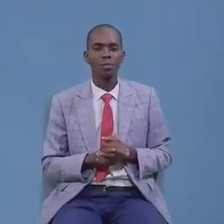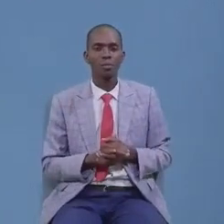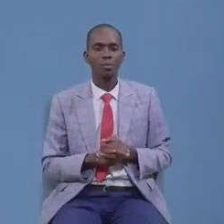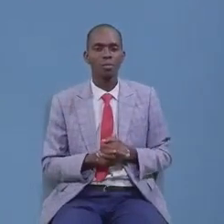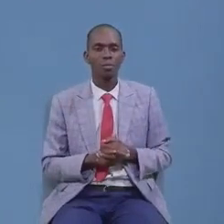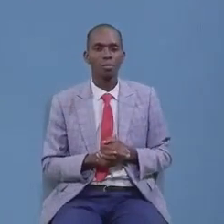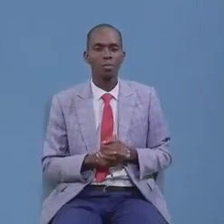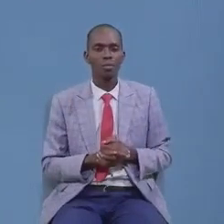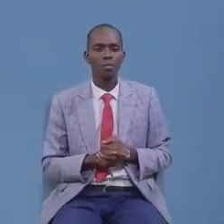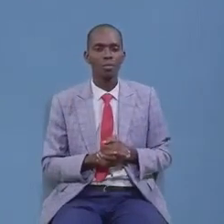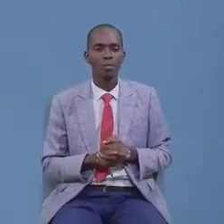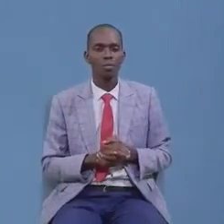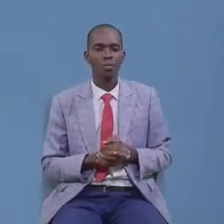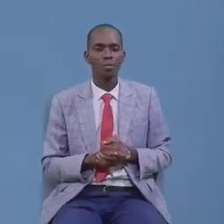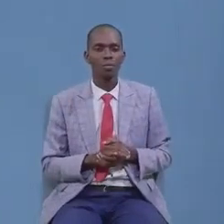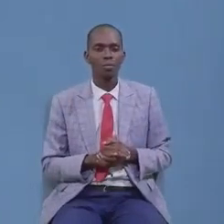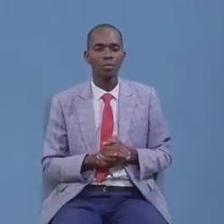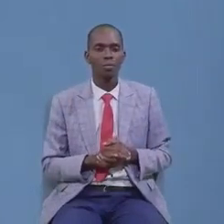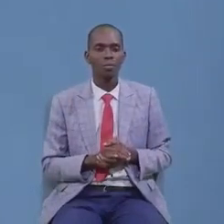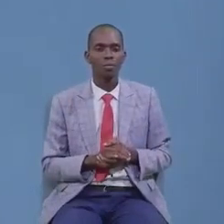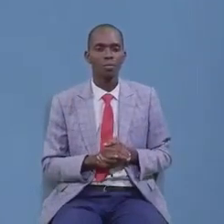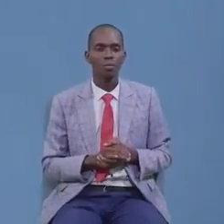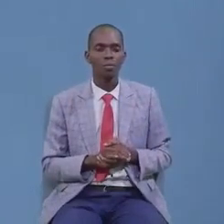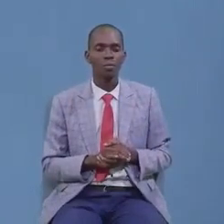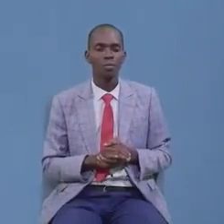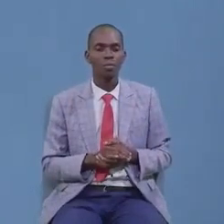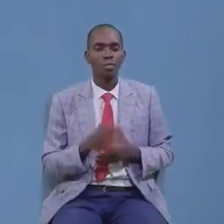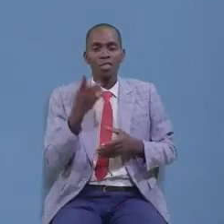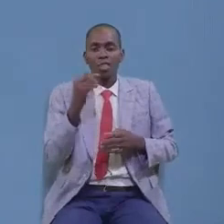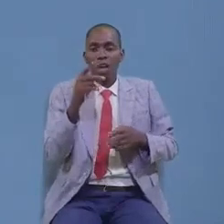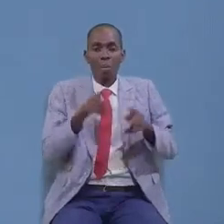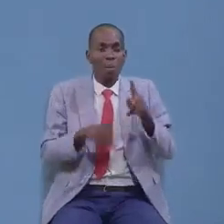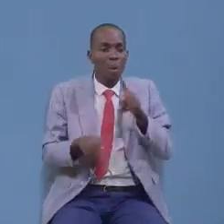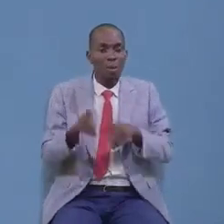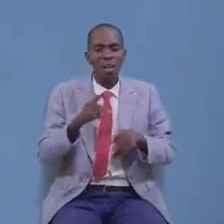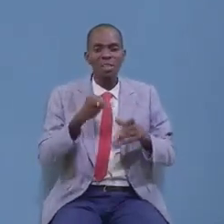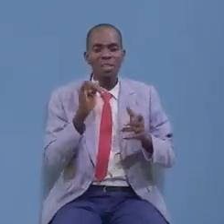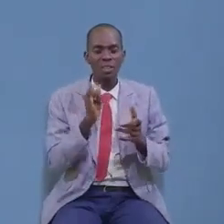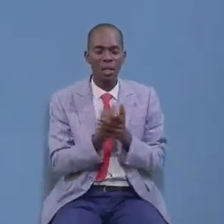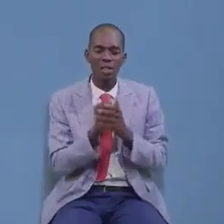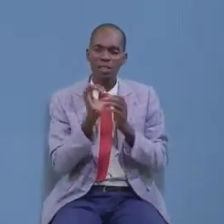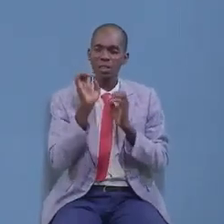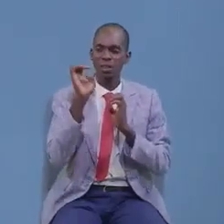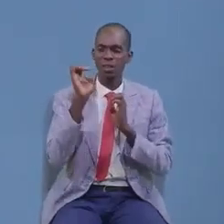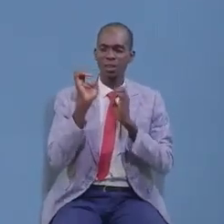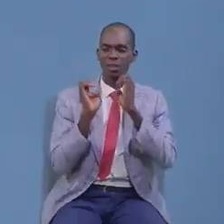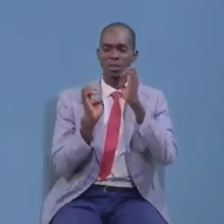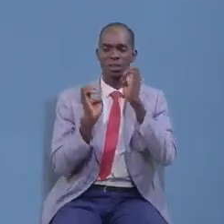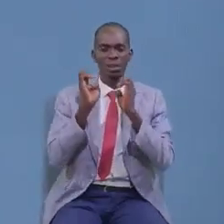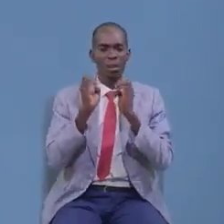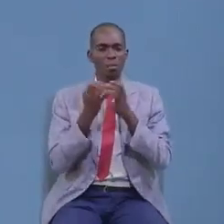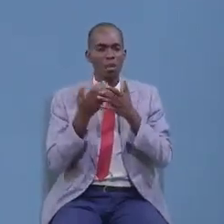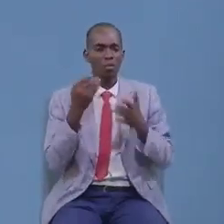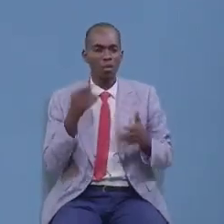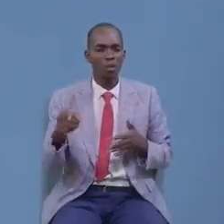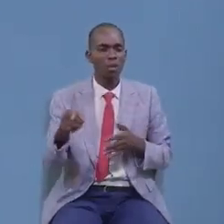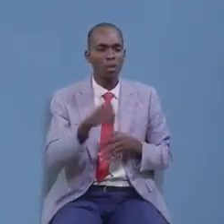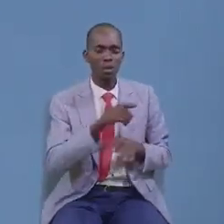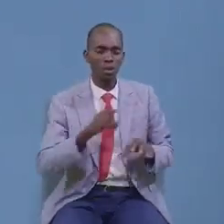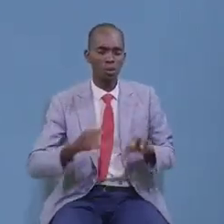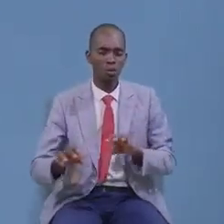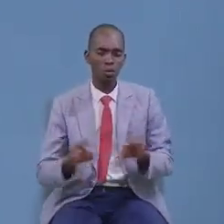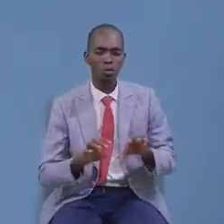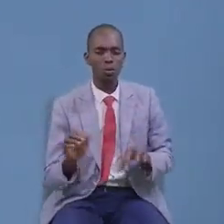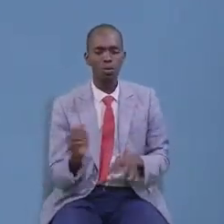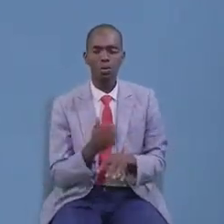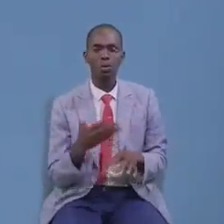act. ఎందుకంటే చర్య చేయక ముందు యోచించాలి. The people that evaluate before they act. మనకంటే ముందుగా